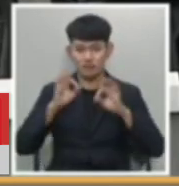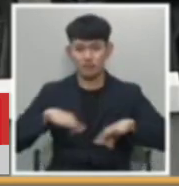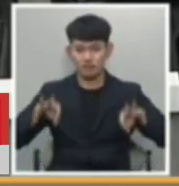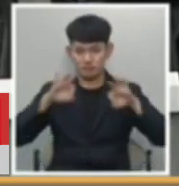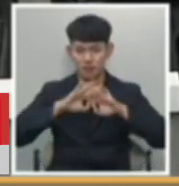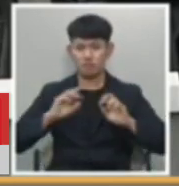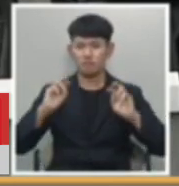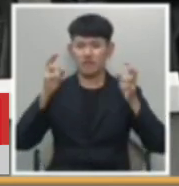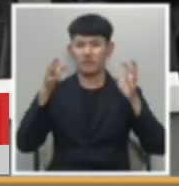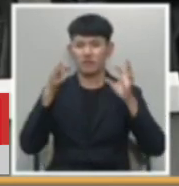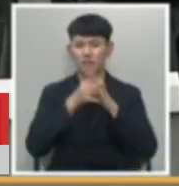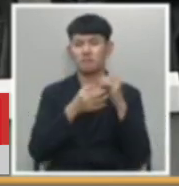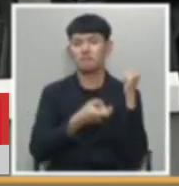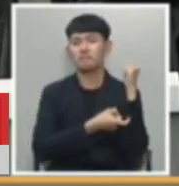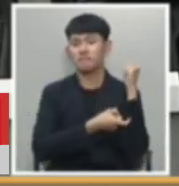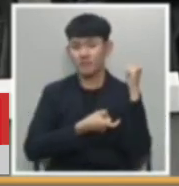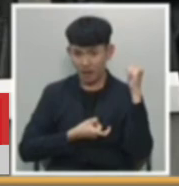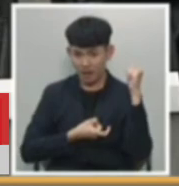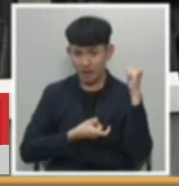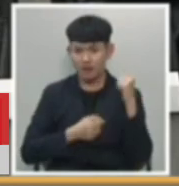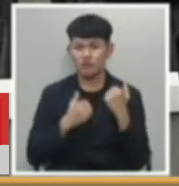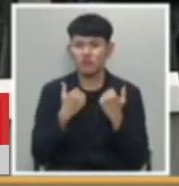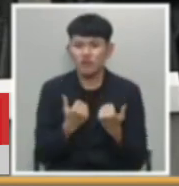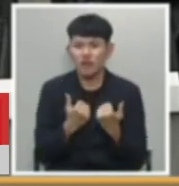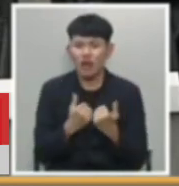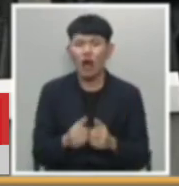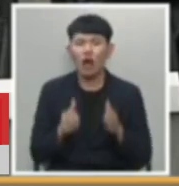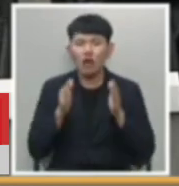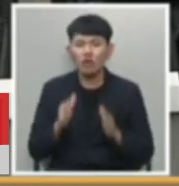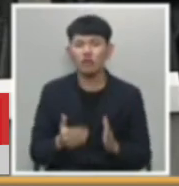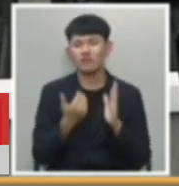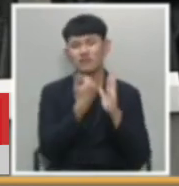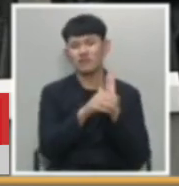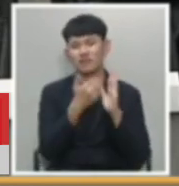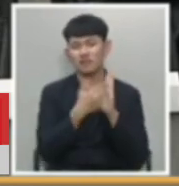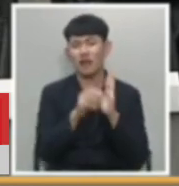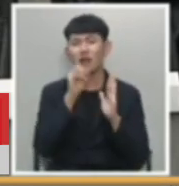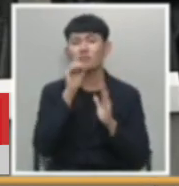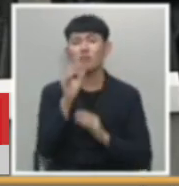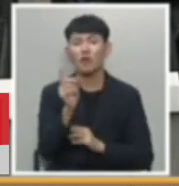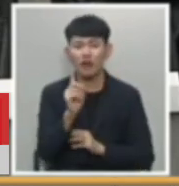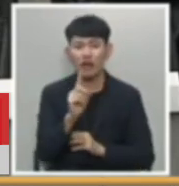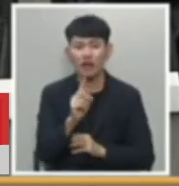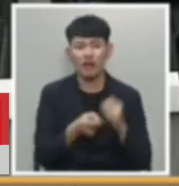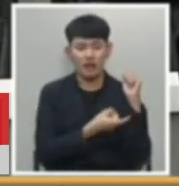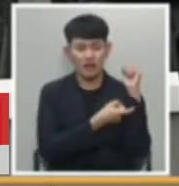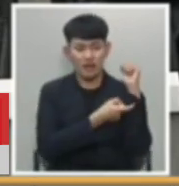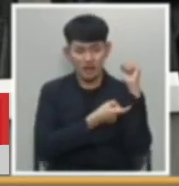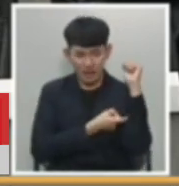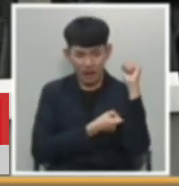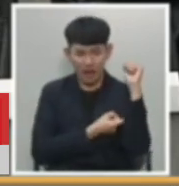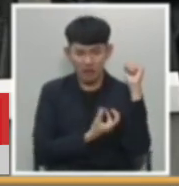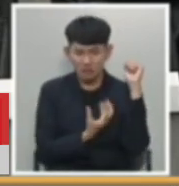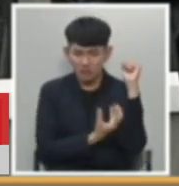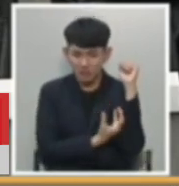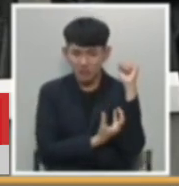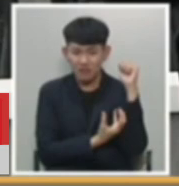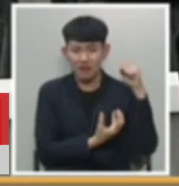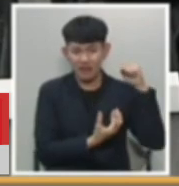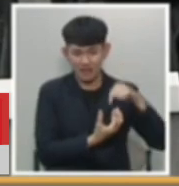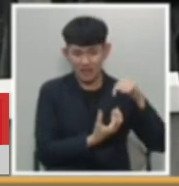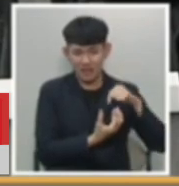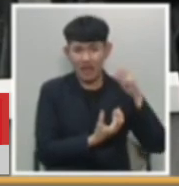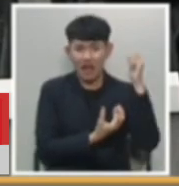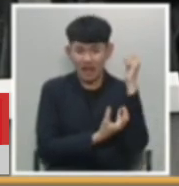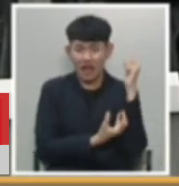าราเรากลับไปบ้านพี่น้องอีสานจะบอกว่าช่วงเปิดหน้ายางยางก้อนถ้วยนะครับต้องขวักนิดนึงครับขออนุญ